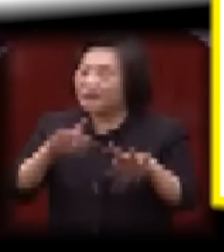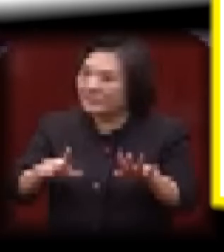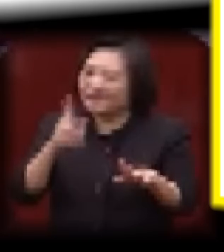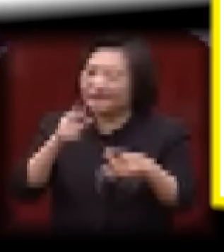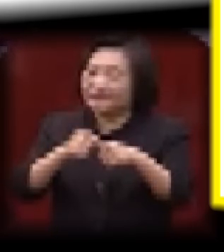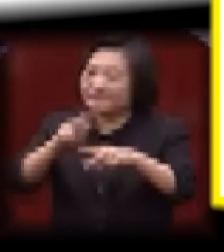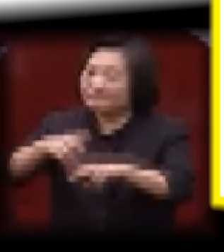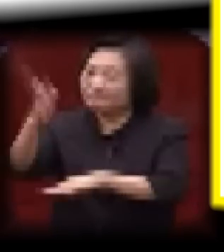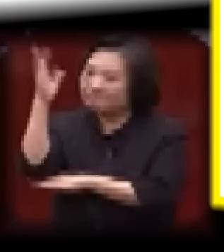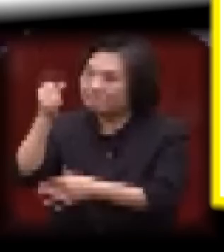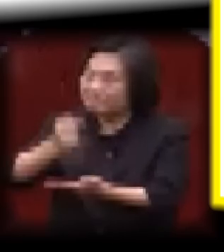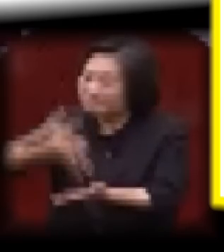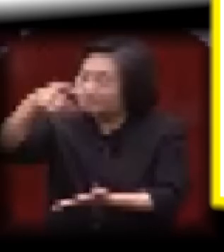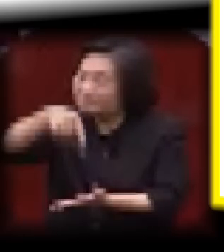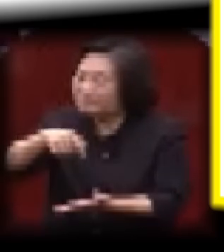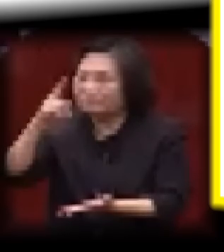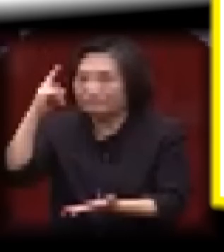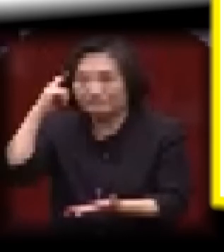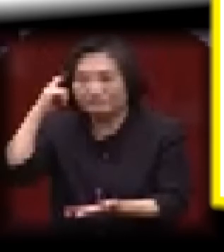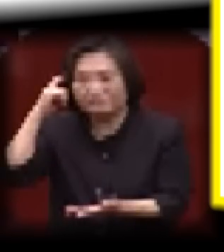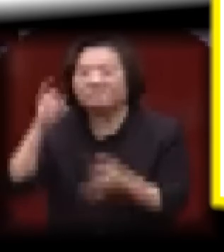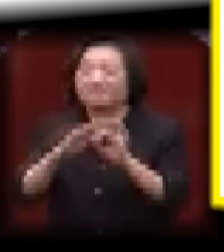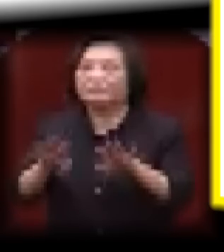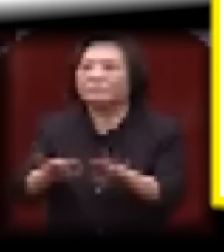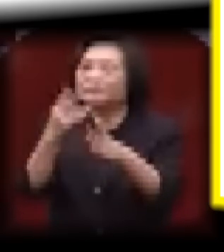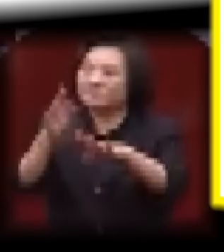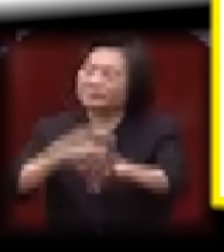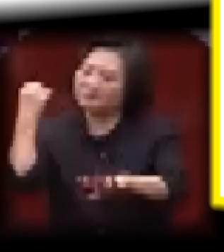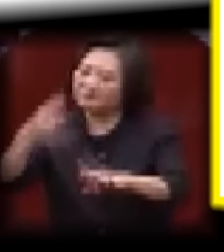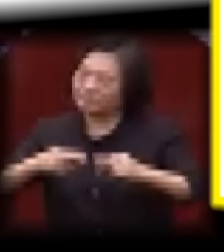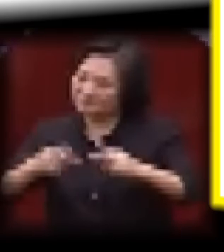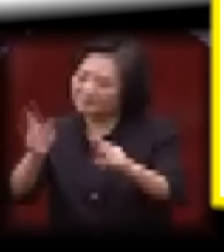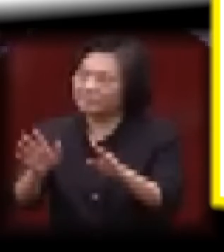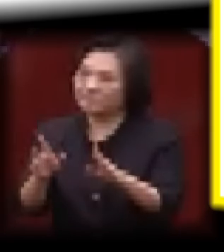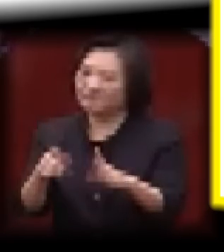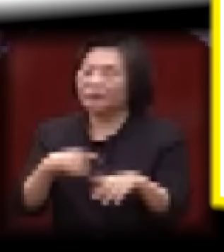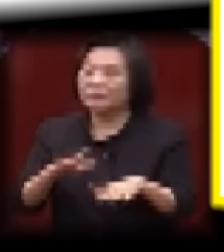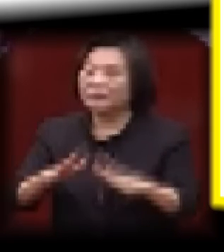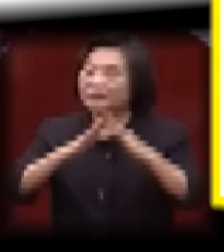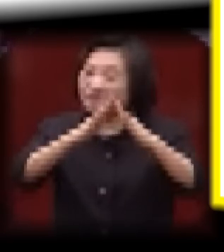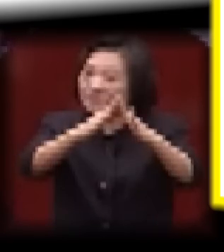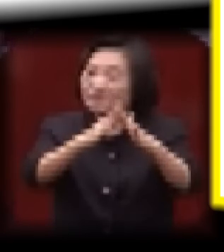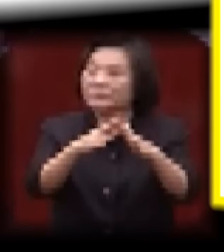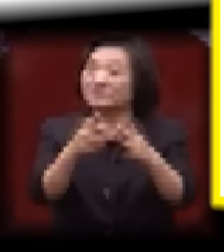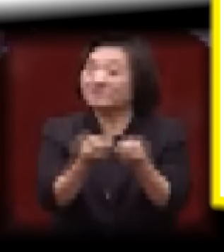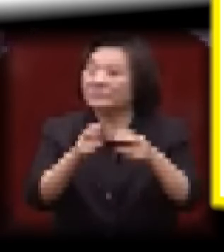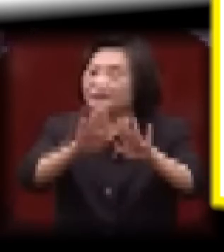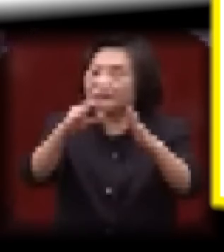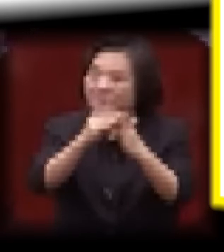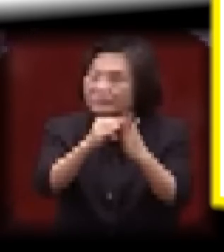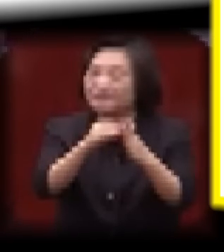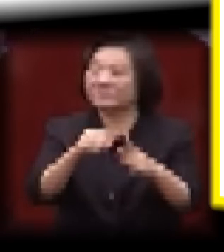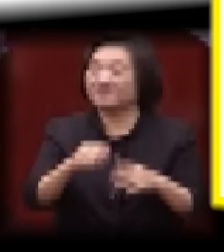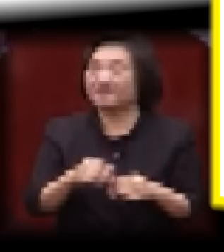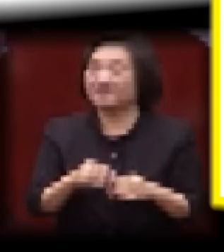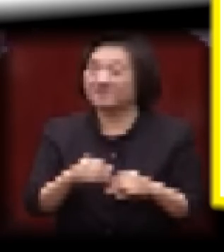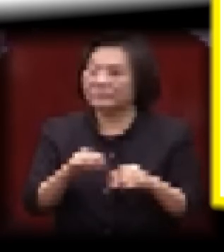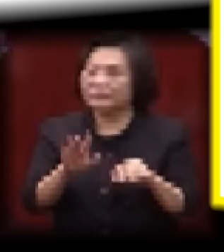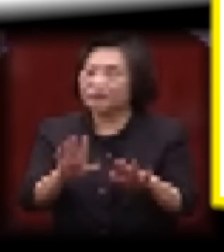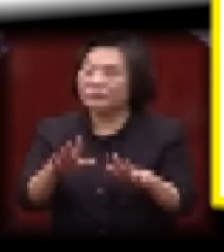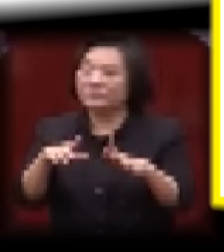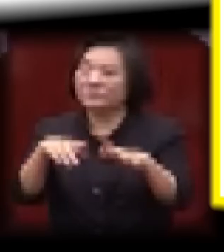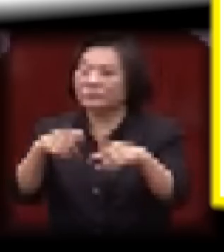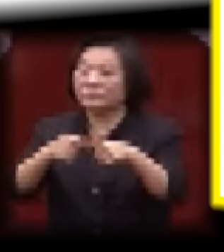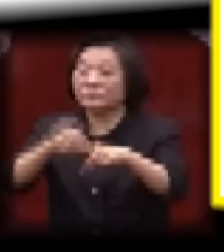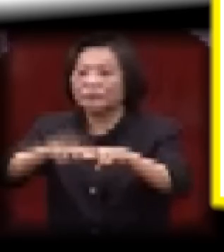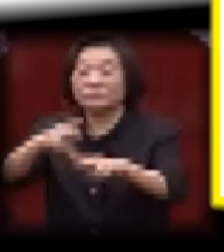算啊，有重新做了一个调整。那么目前我们在都发局啊，还是一个叫公共住宅兴建的暂行中心啊，可以把每一